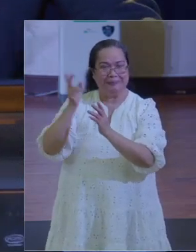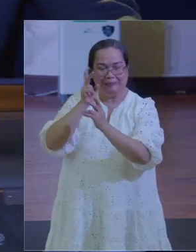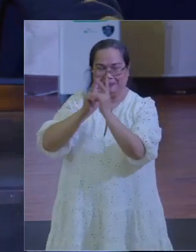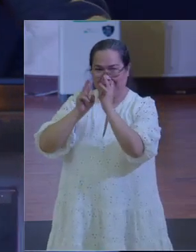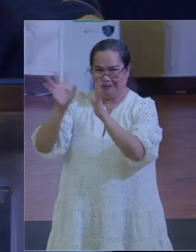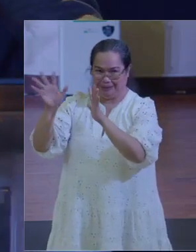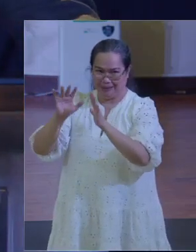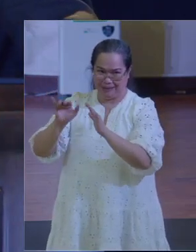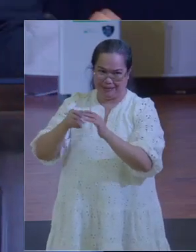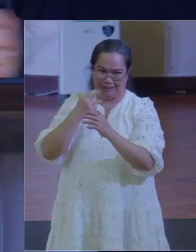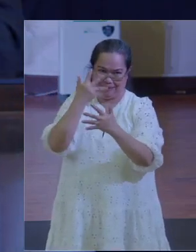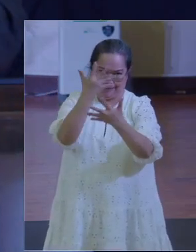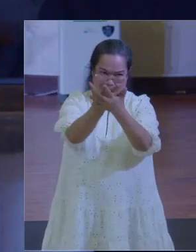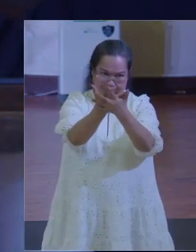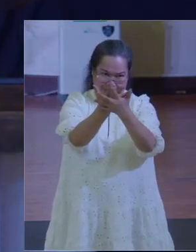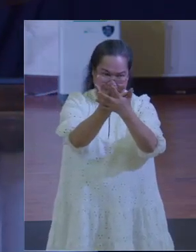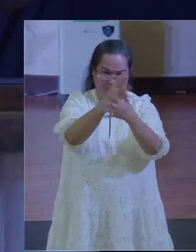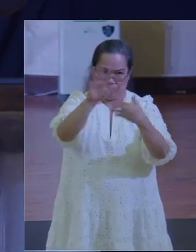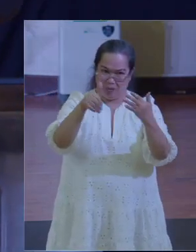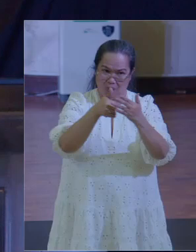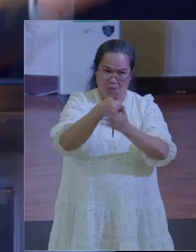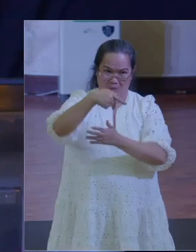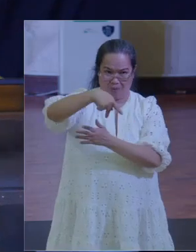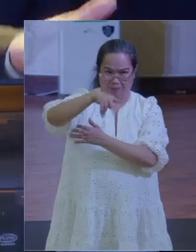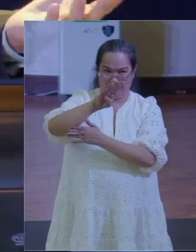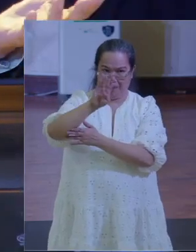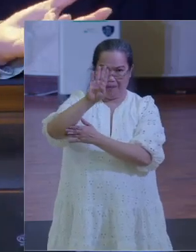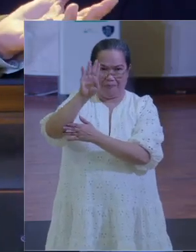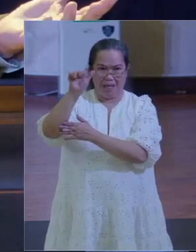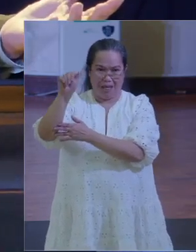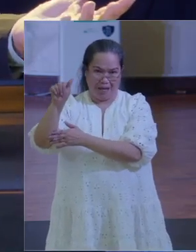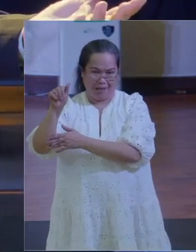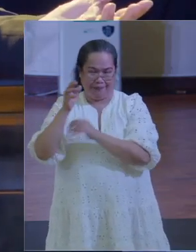jail. And the entire PBA is sad.